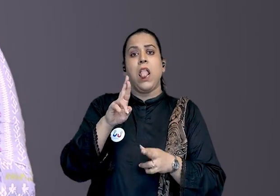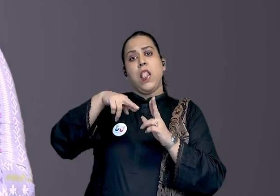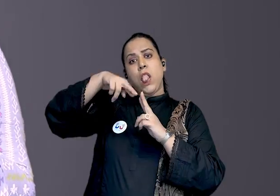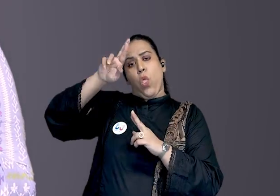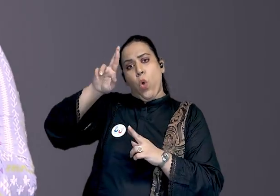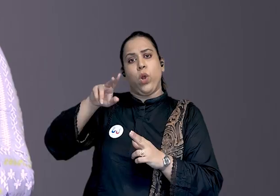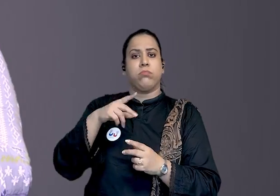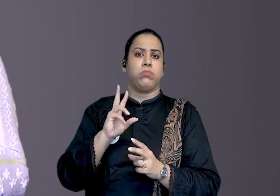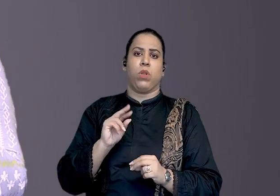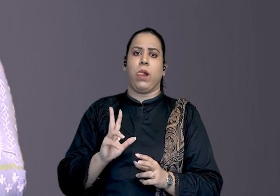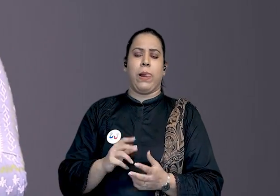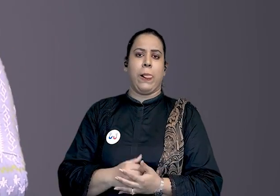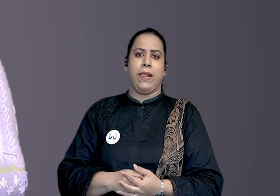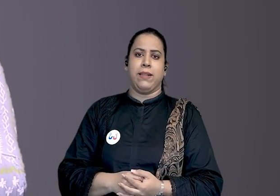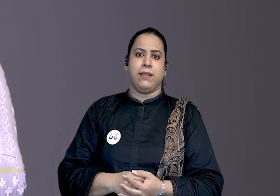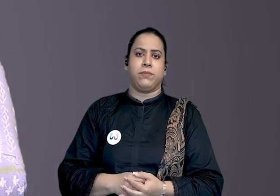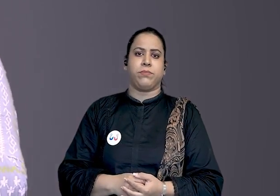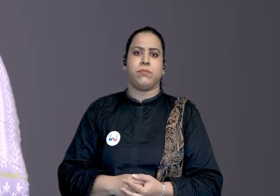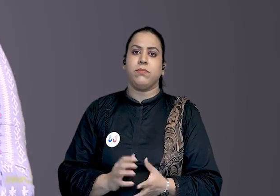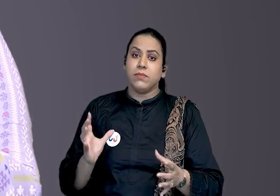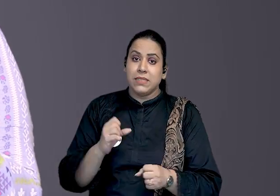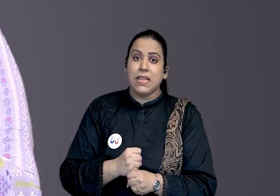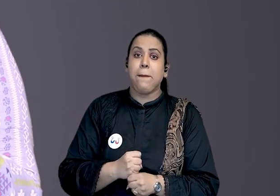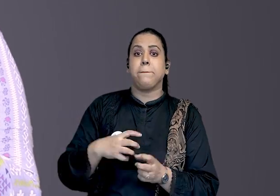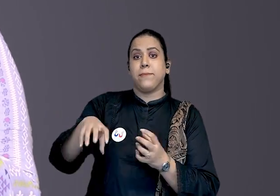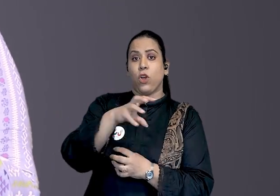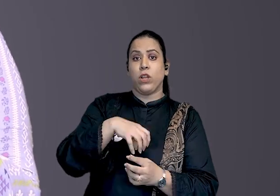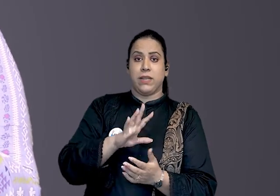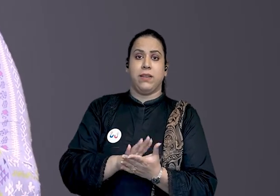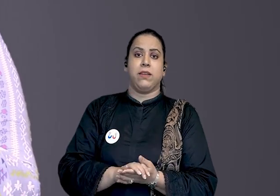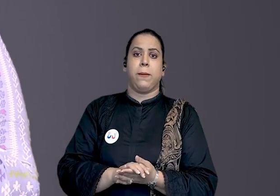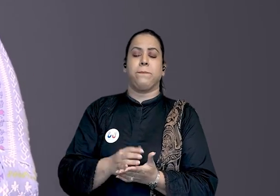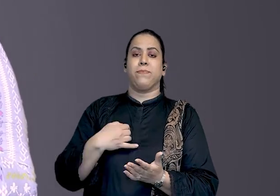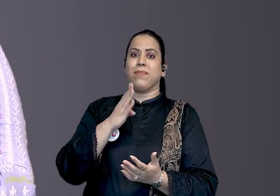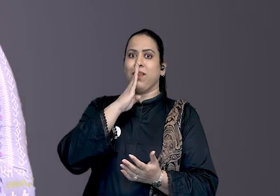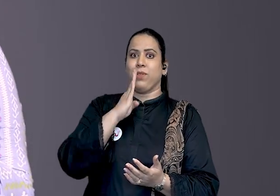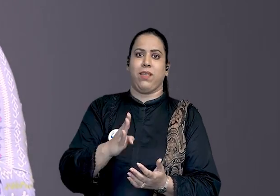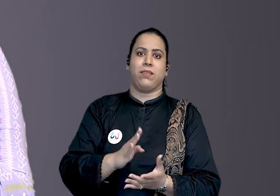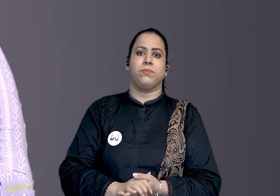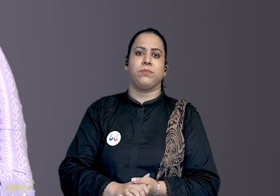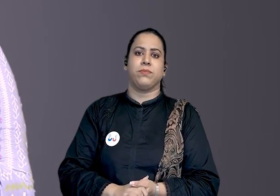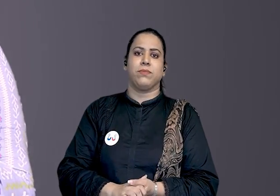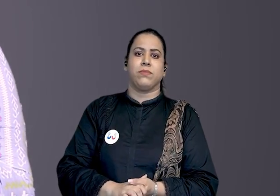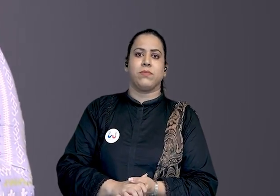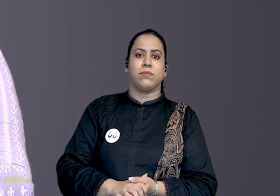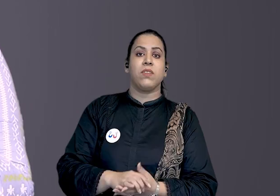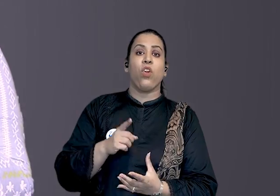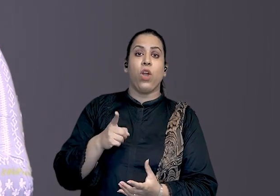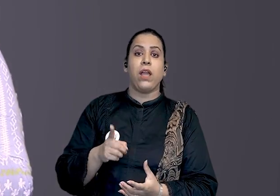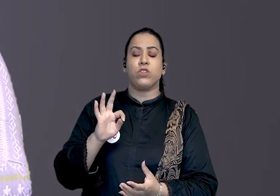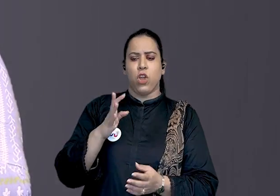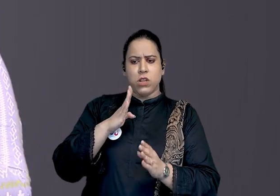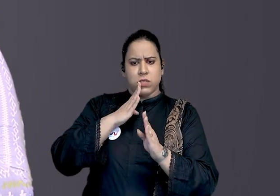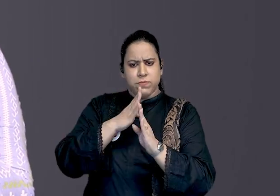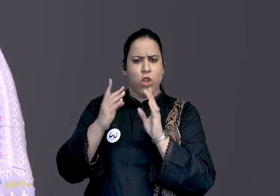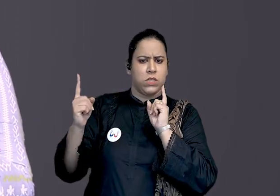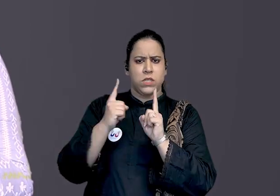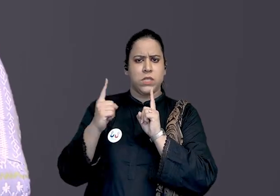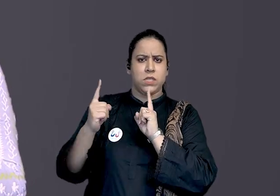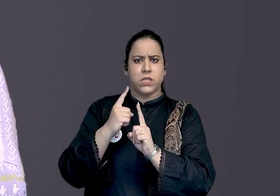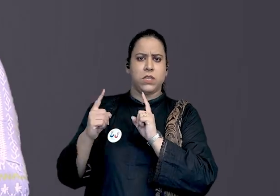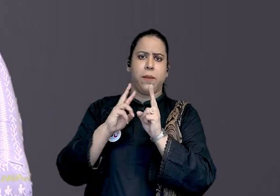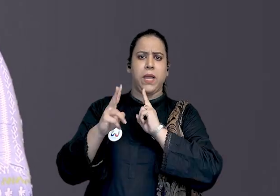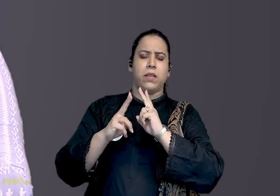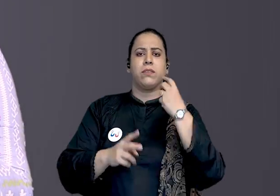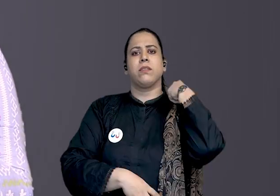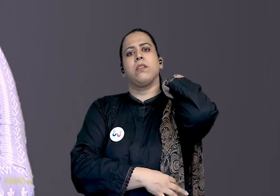چلوں کہ وہ پرشین میں بھی ہو رہی تھی اور انگلش میں بھی ہو رہی تھی. تو ان کی جو فارسی کی جو کورسپونڈنس ہے اس کا ایک بہت بڑا حصہ